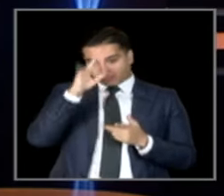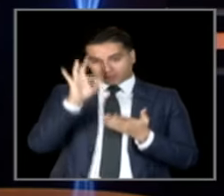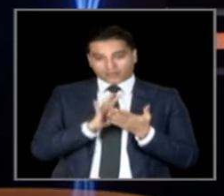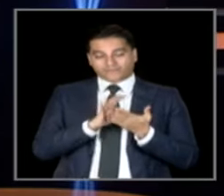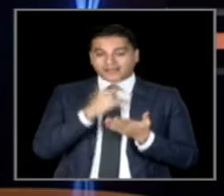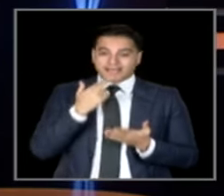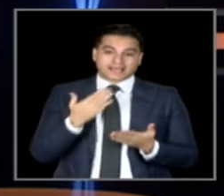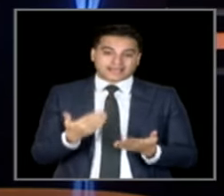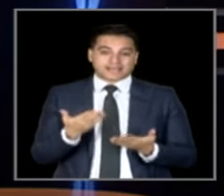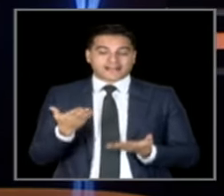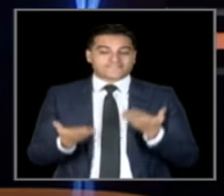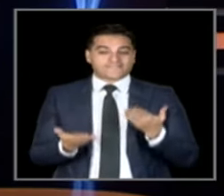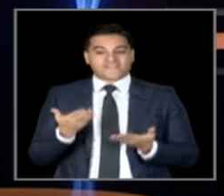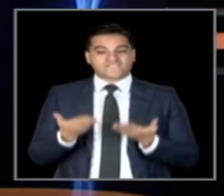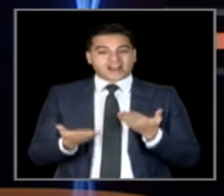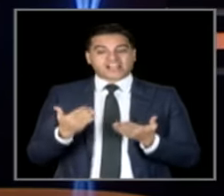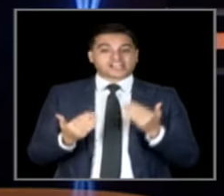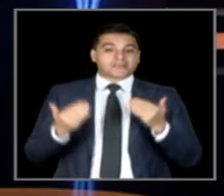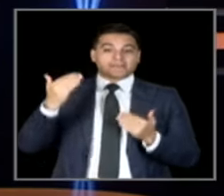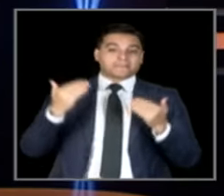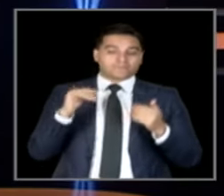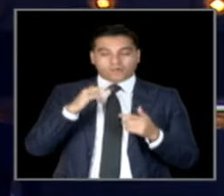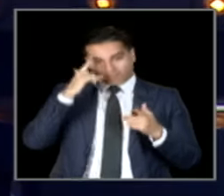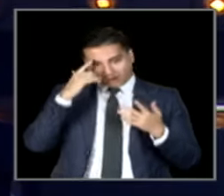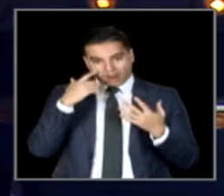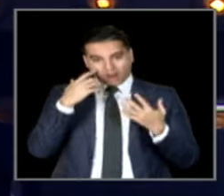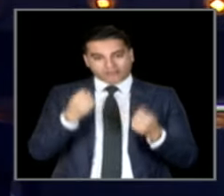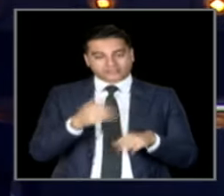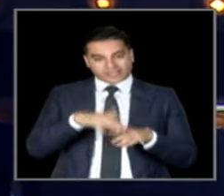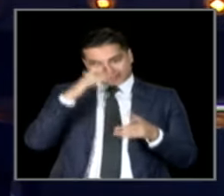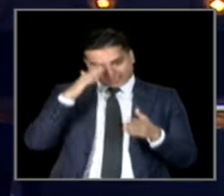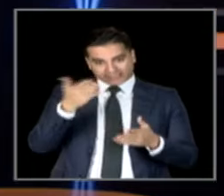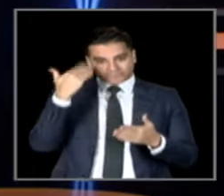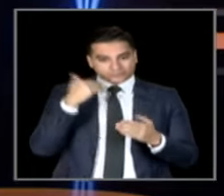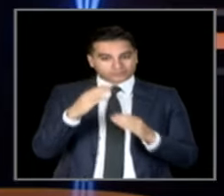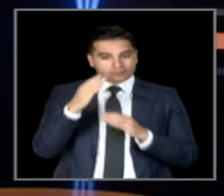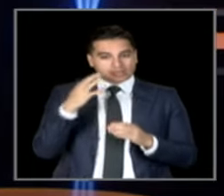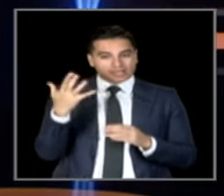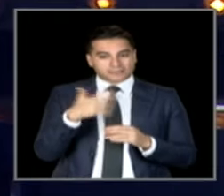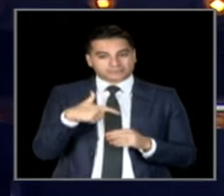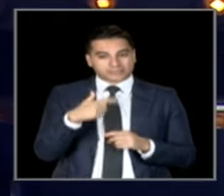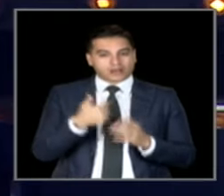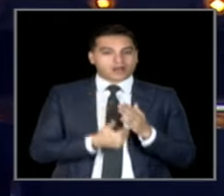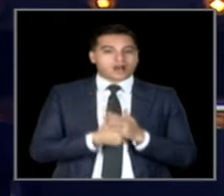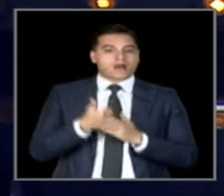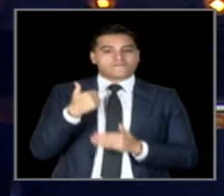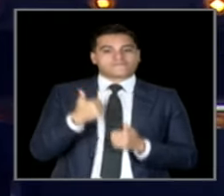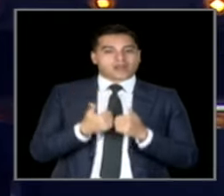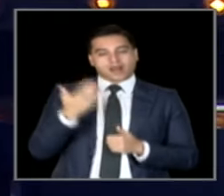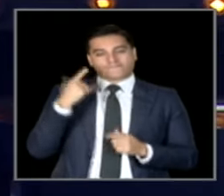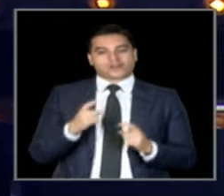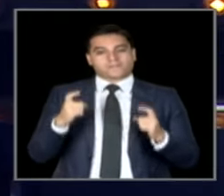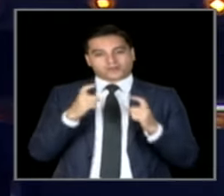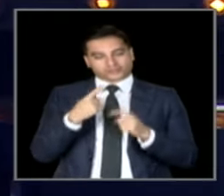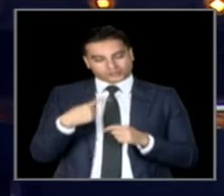هو فعلا الفروق ما تعتبرش فيه فروق قوي، فلازم تحافظ على تركيزك بس. جبت كام نقطه الماتش اللي فات؟ 60. 60 نقطه، افضل